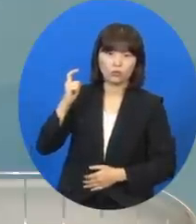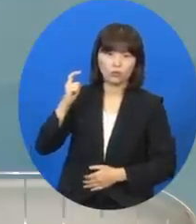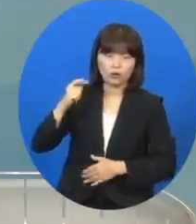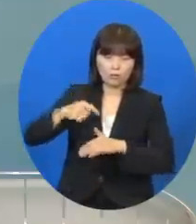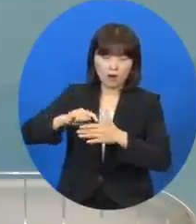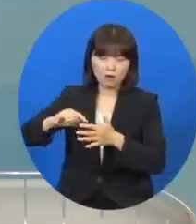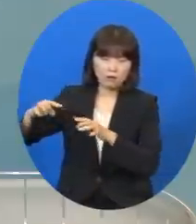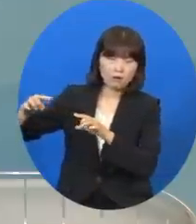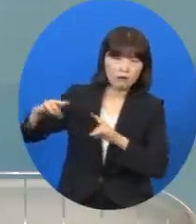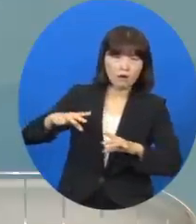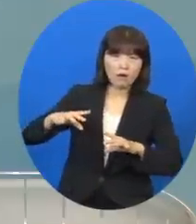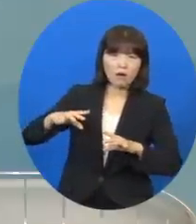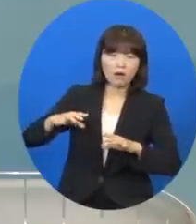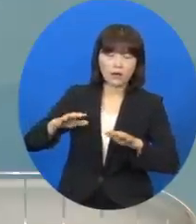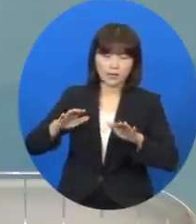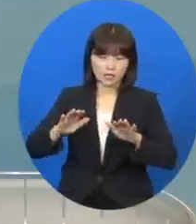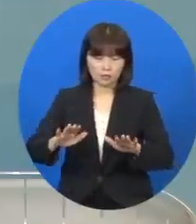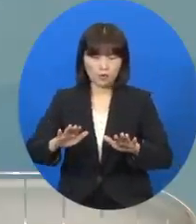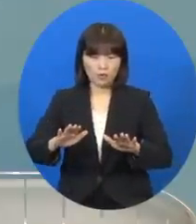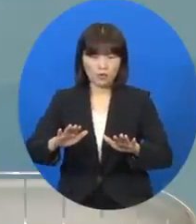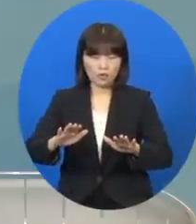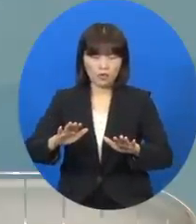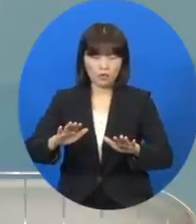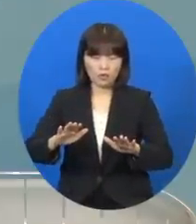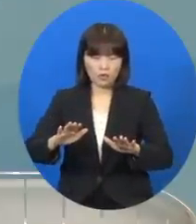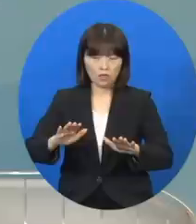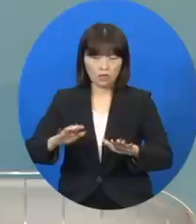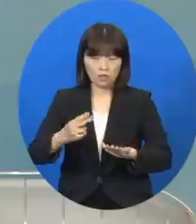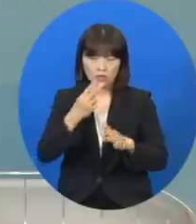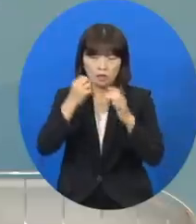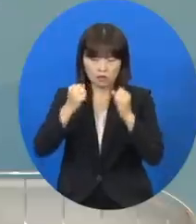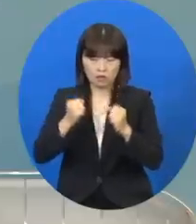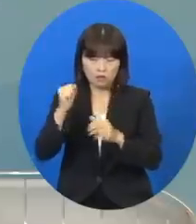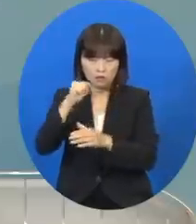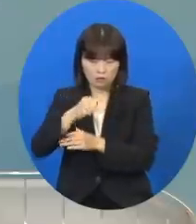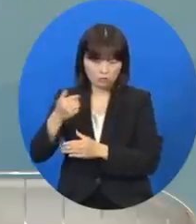와닿는, 이번은 살려준다.